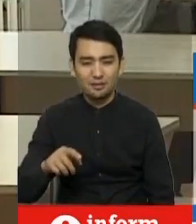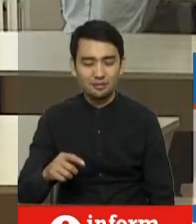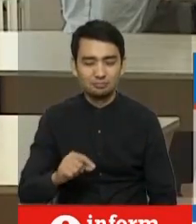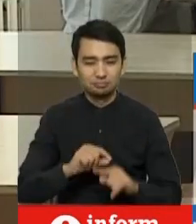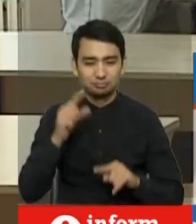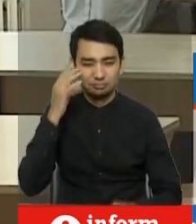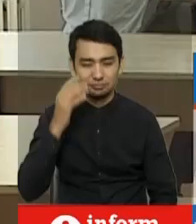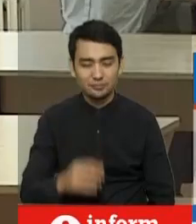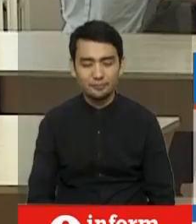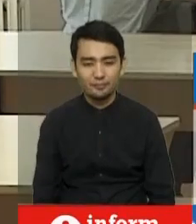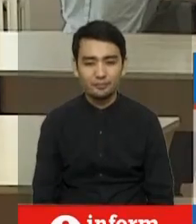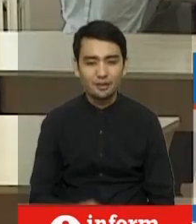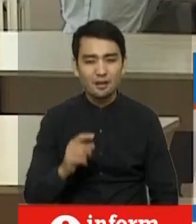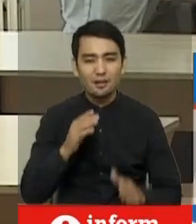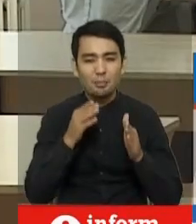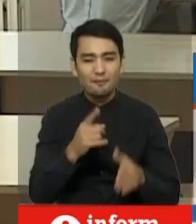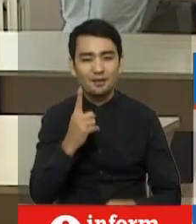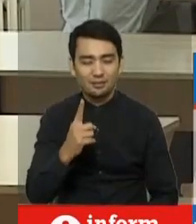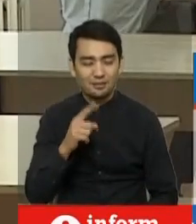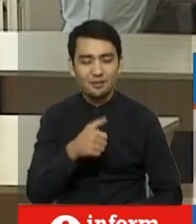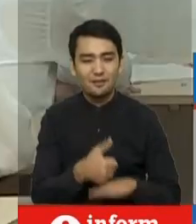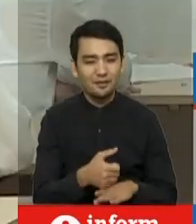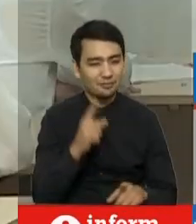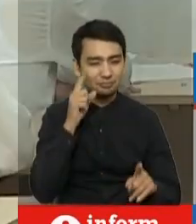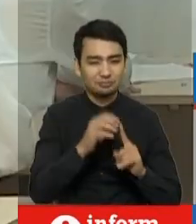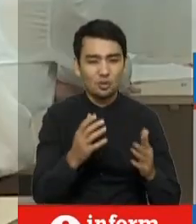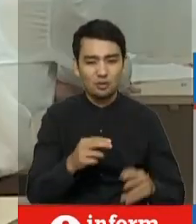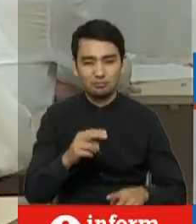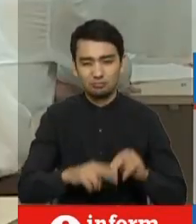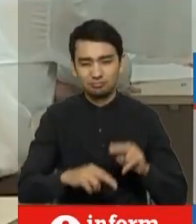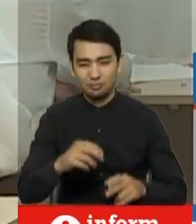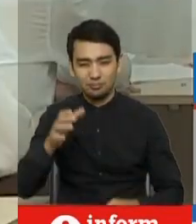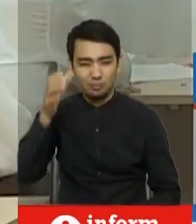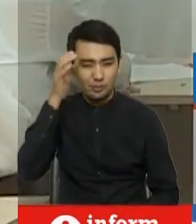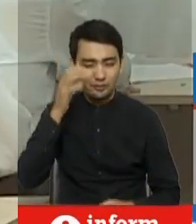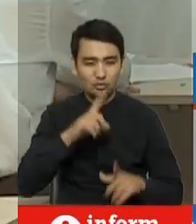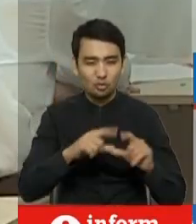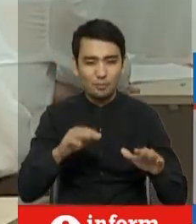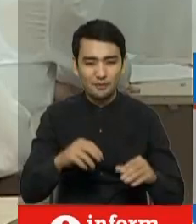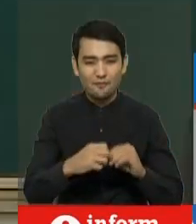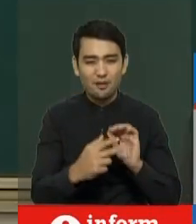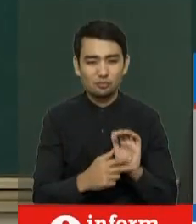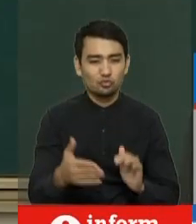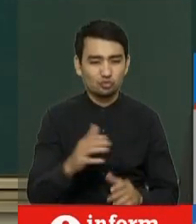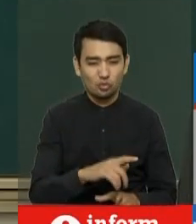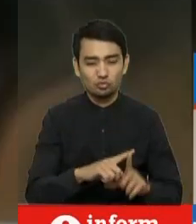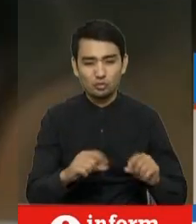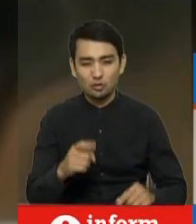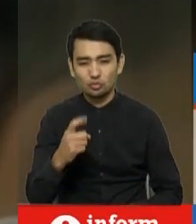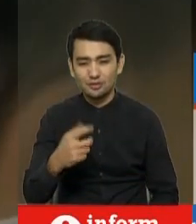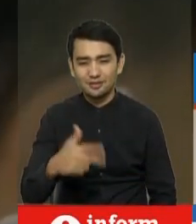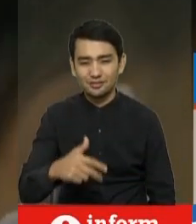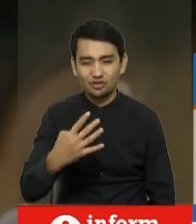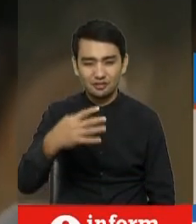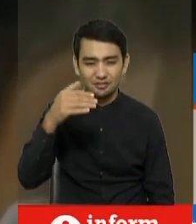инвестиций направлении образования в рамках нацпроекта комфортная школа планируется построить 18 школ больше 134